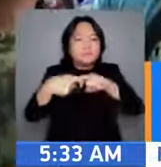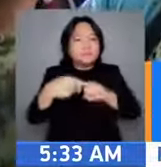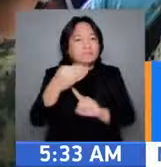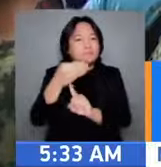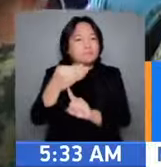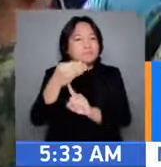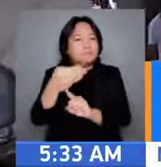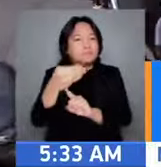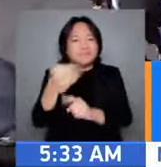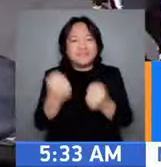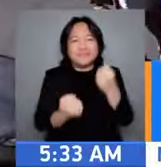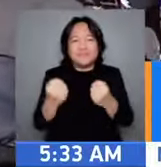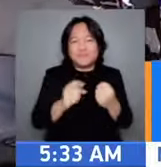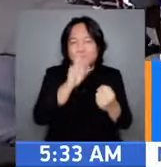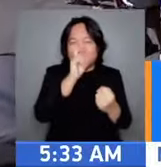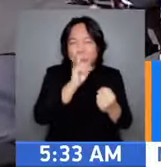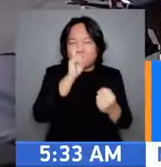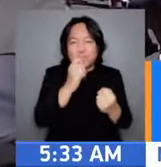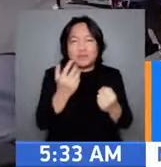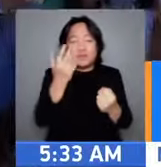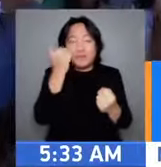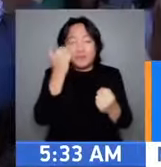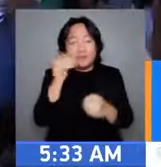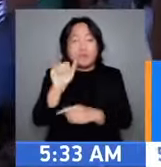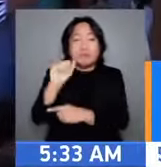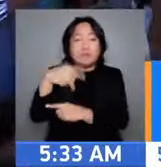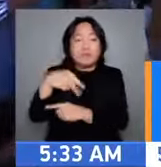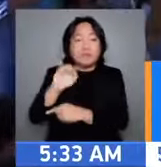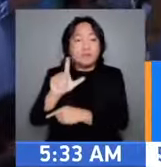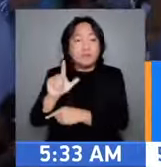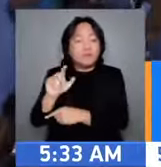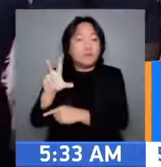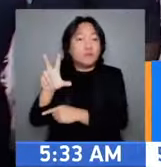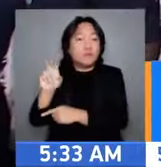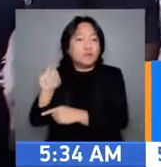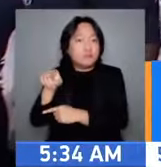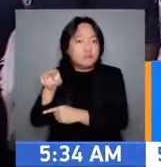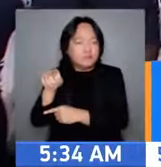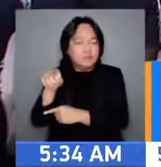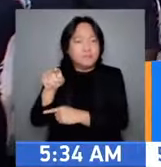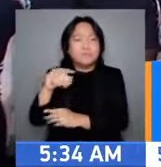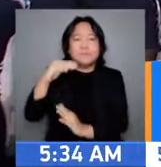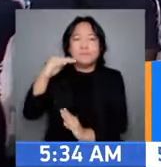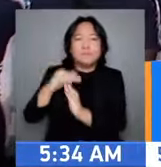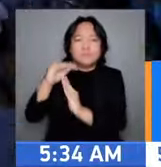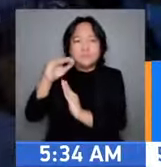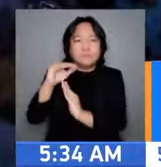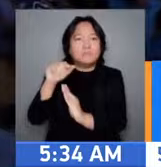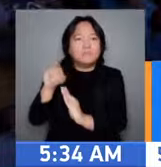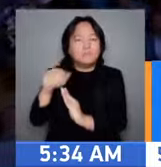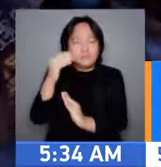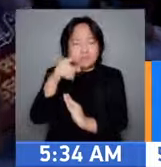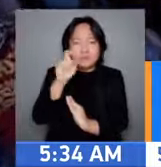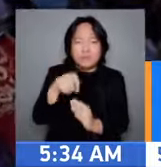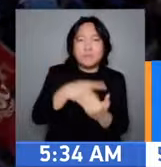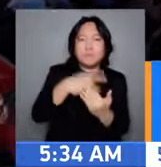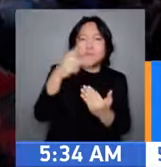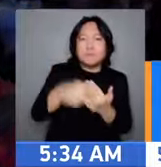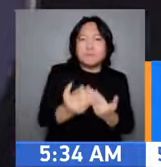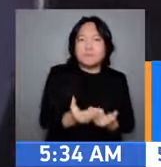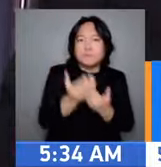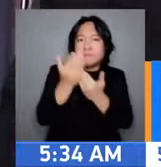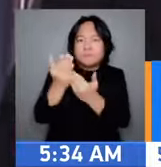tutulan ang April 30 deadline ng consolidation sa ilalim ng PUV Modernization Program ng pamahalaan. Gait